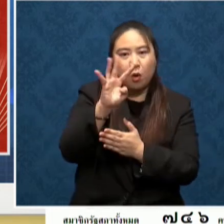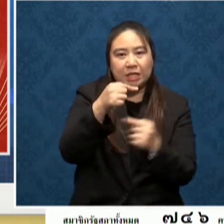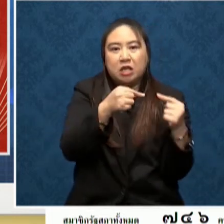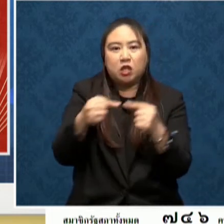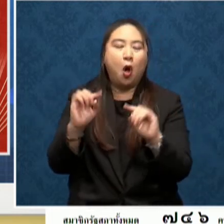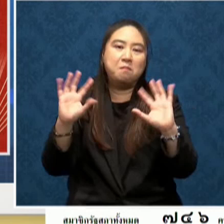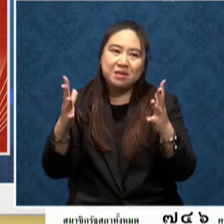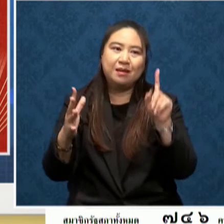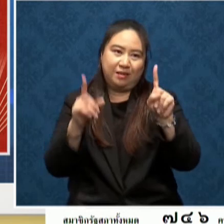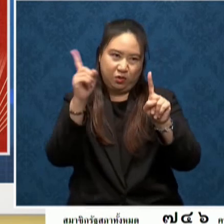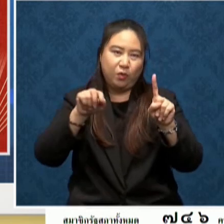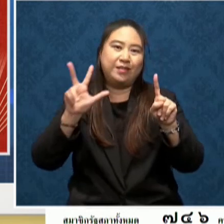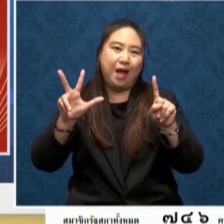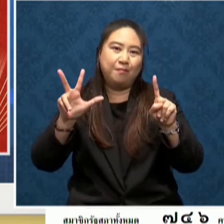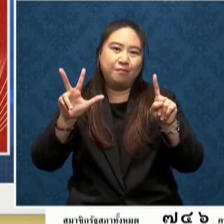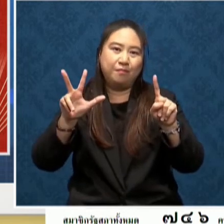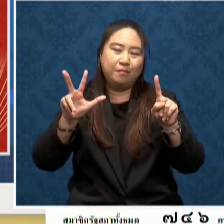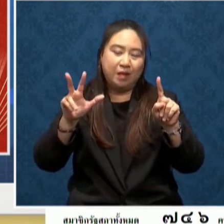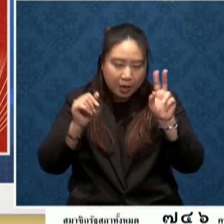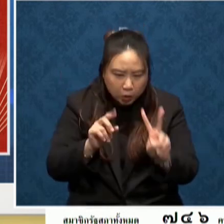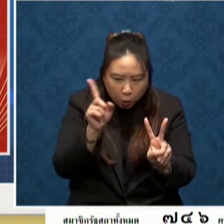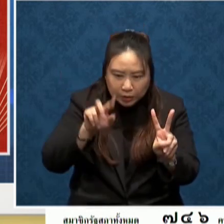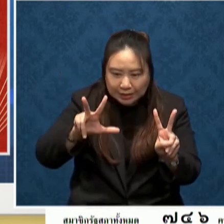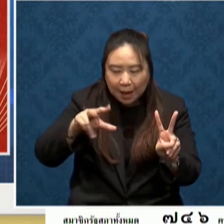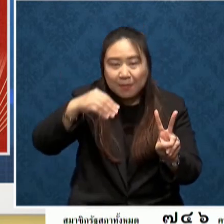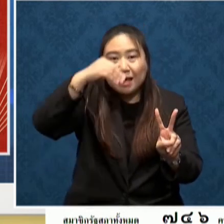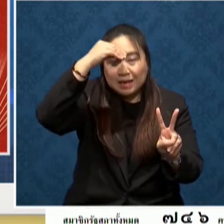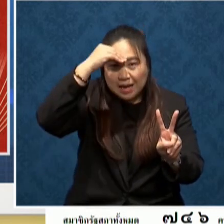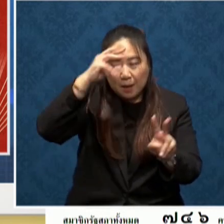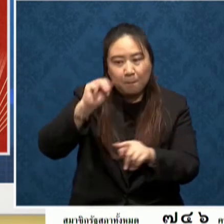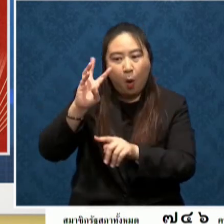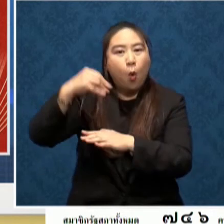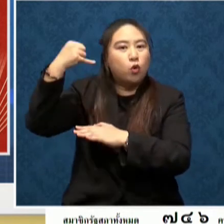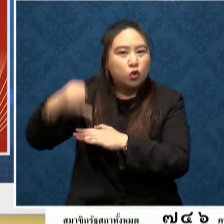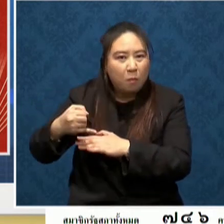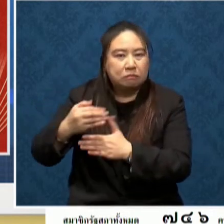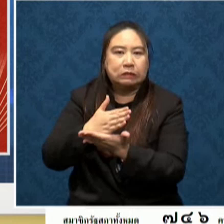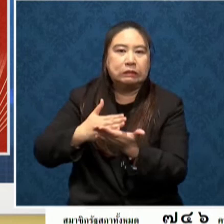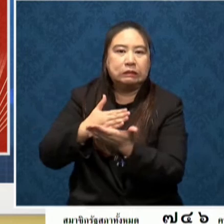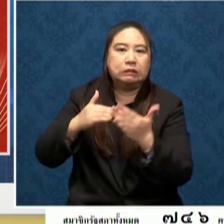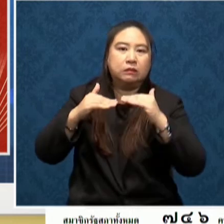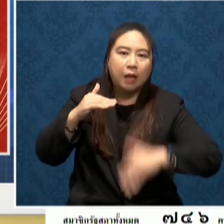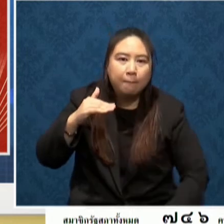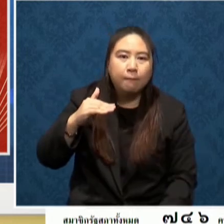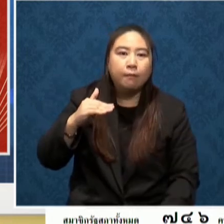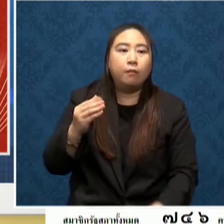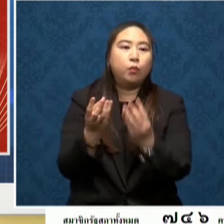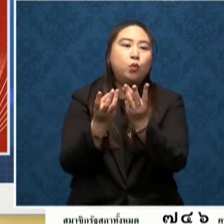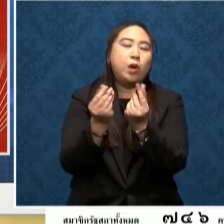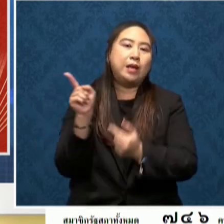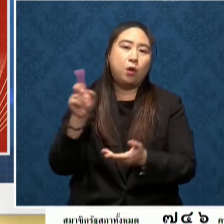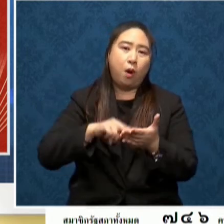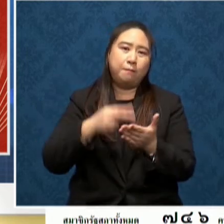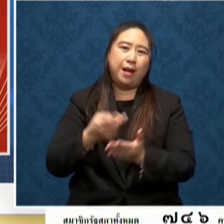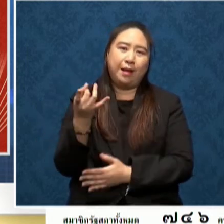สวรทเหือ 2 ใน 3 ที่ได้เข้าเรียนเรียนจบมอปายห่ถึงครึงตัวเลขนี้แดงอะไรครับท่านประทาน